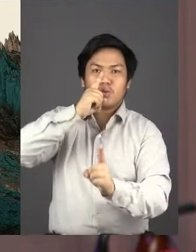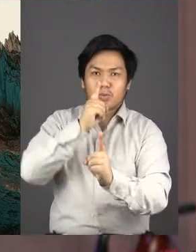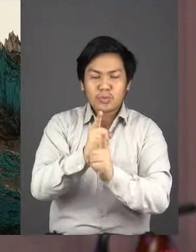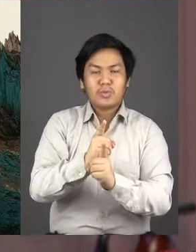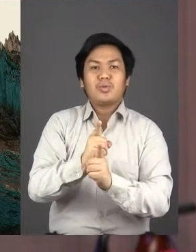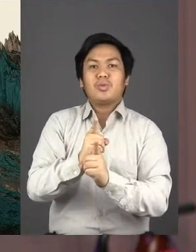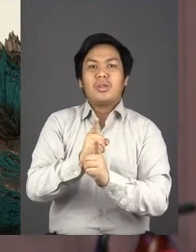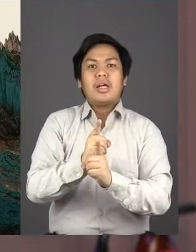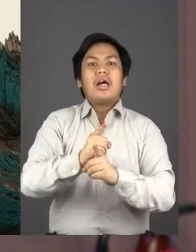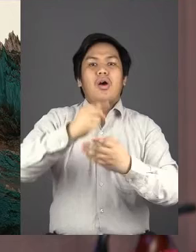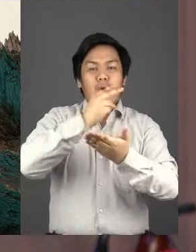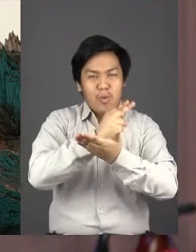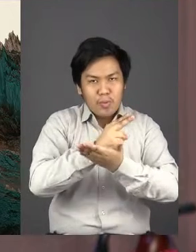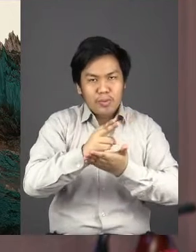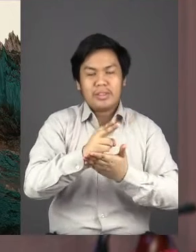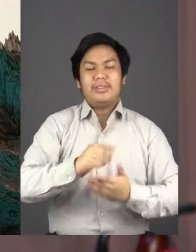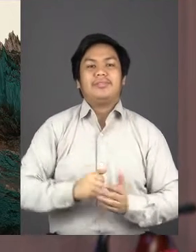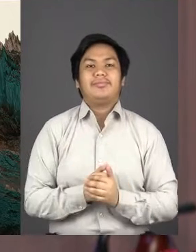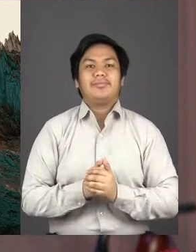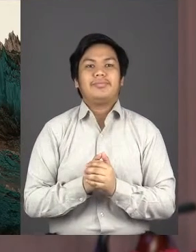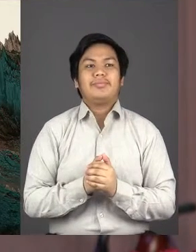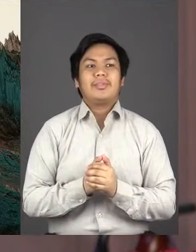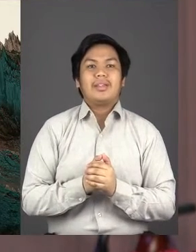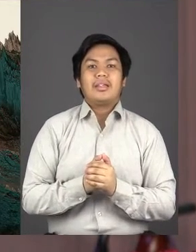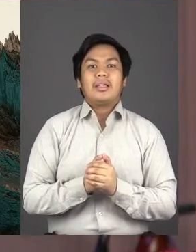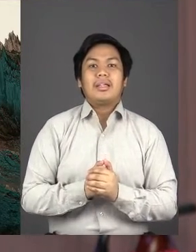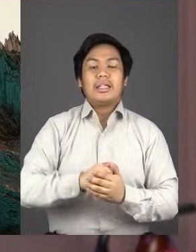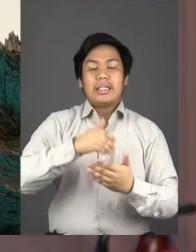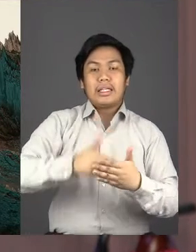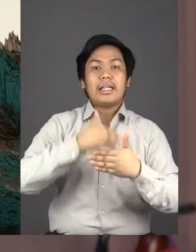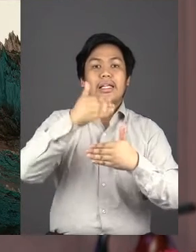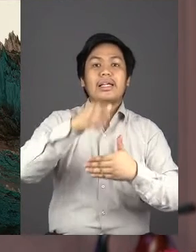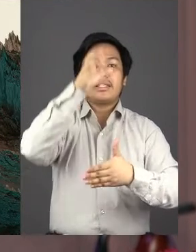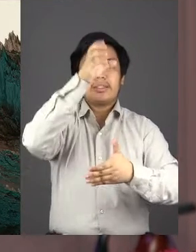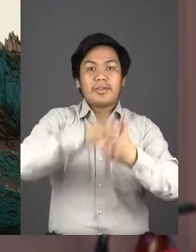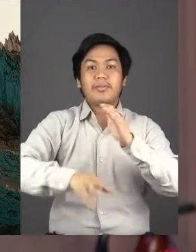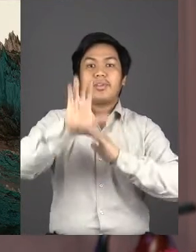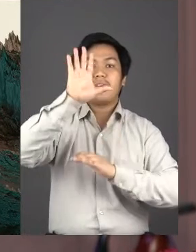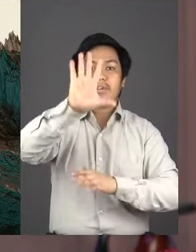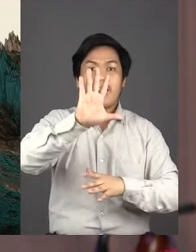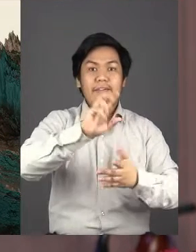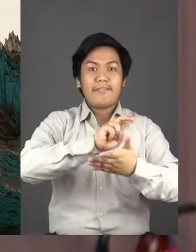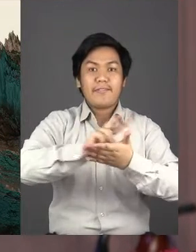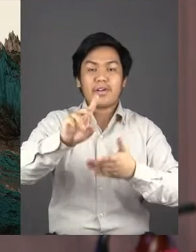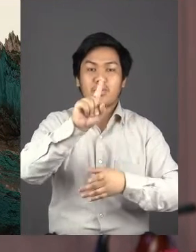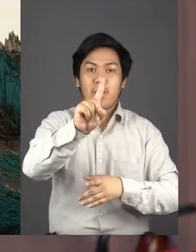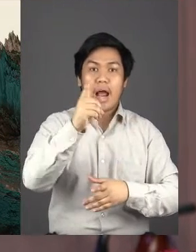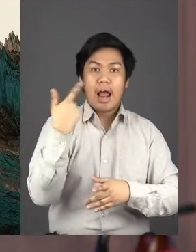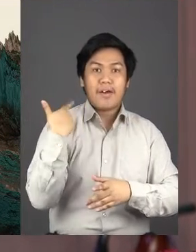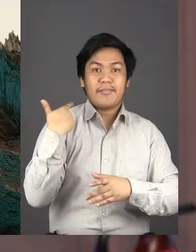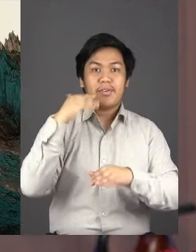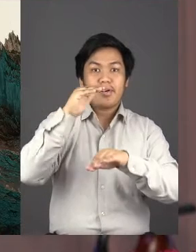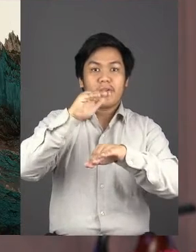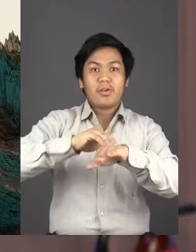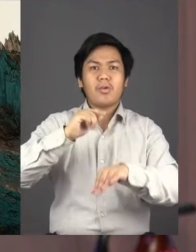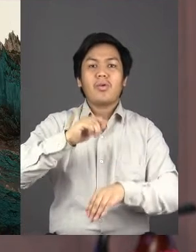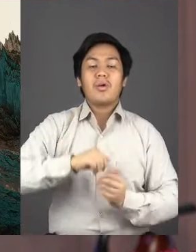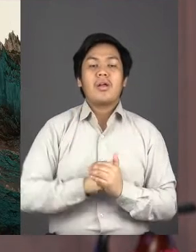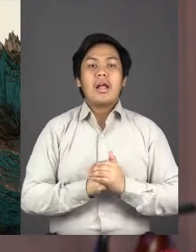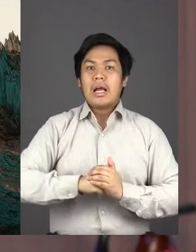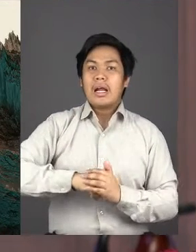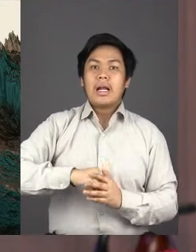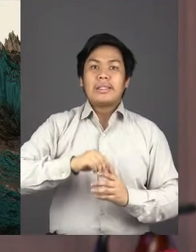holiness. Ang susunod pong makikita natin na doon, yung chapter 5 verse 1, kung saan merong pagtawag, hindi lang